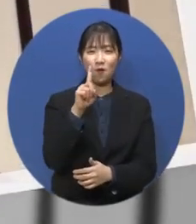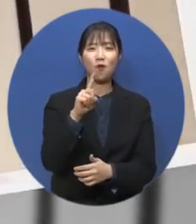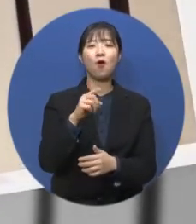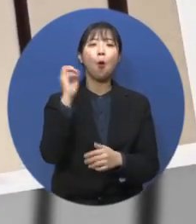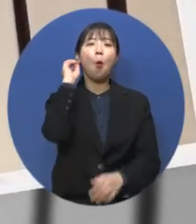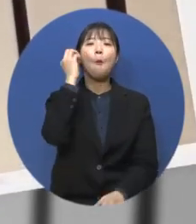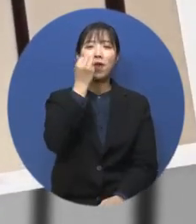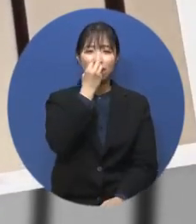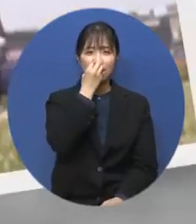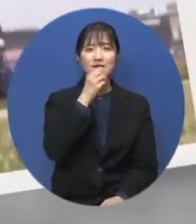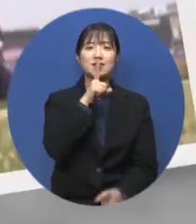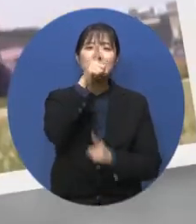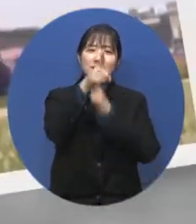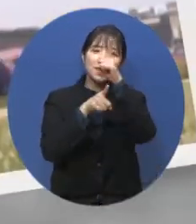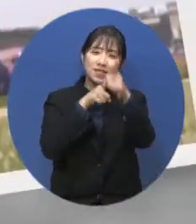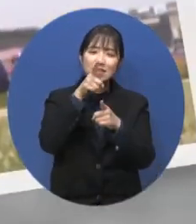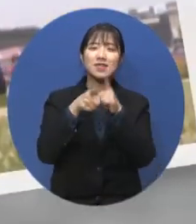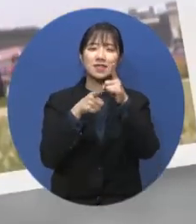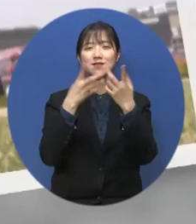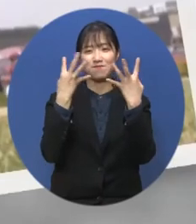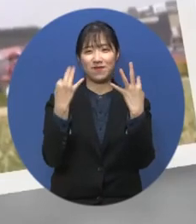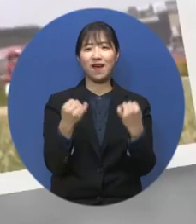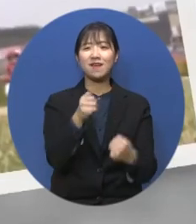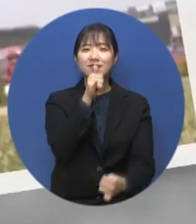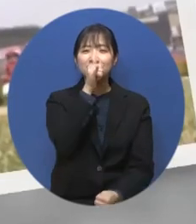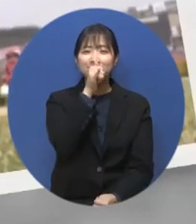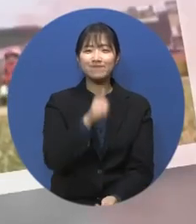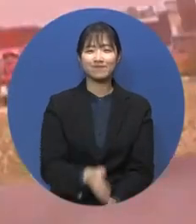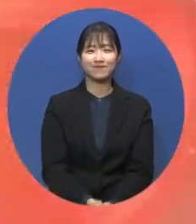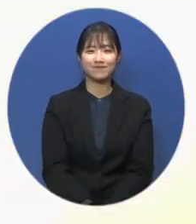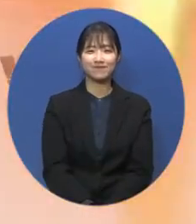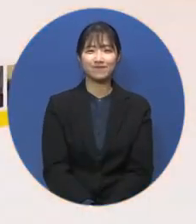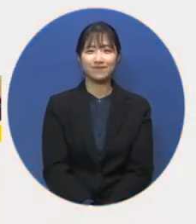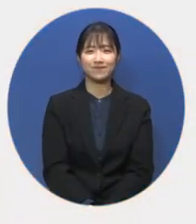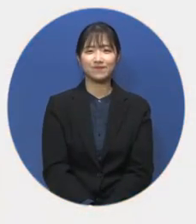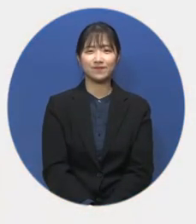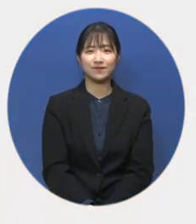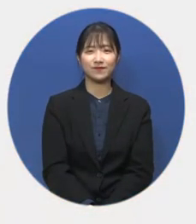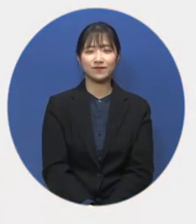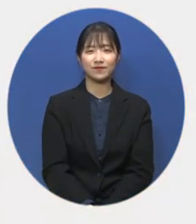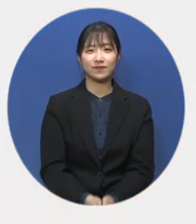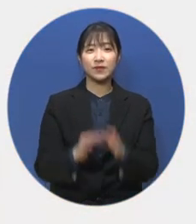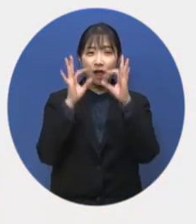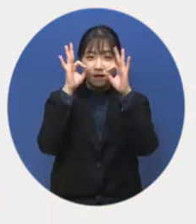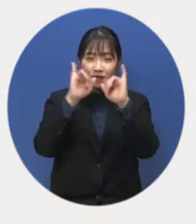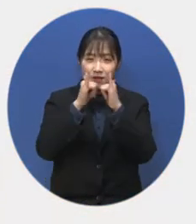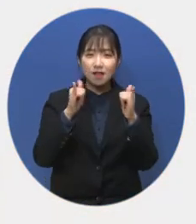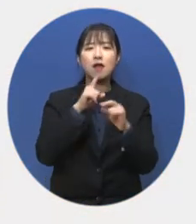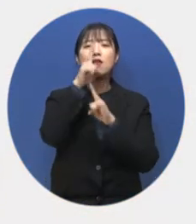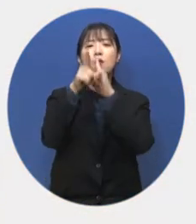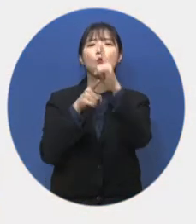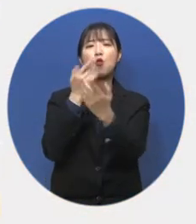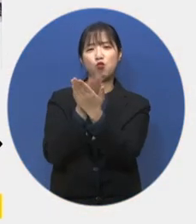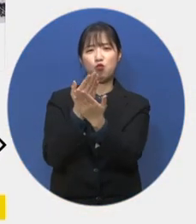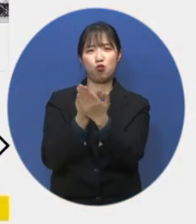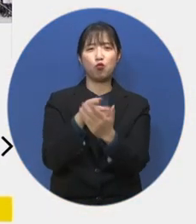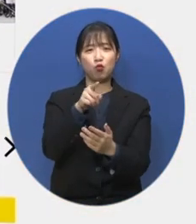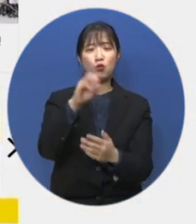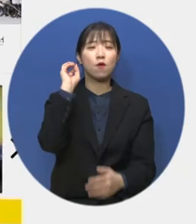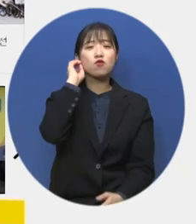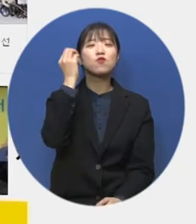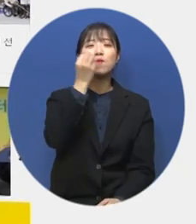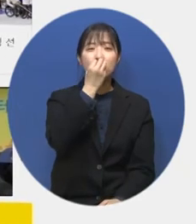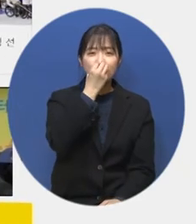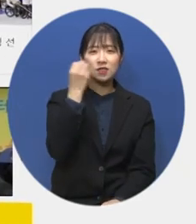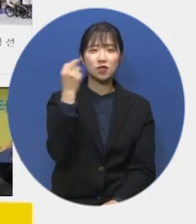웰페어뉴스 홈페이지를 통해 보다 다양한 소식을 접할 수 있습니다. 시청자 여러분의 제보를 기다립니다. 웰페어뉴스